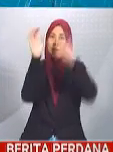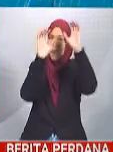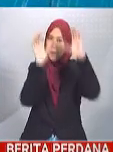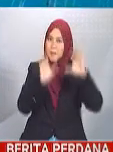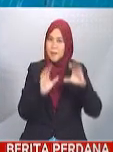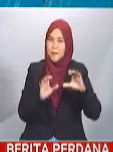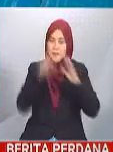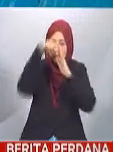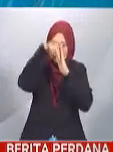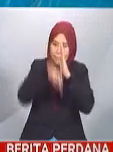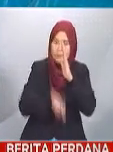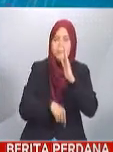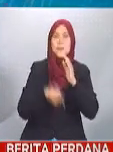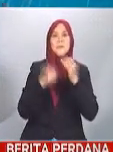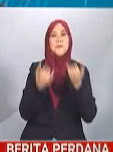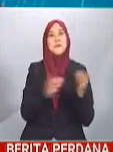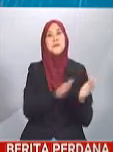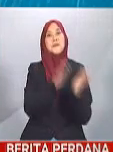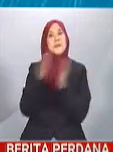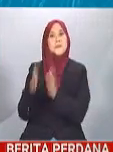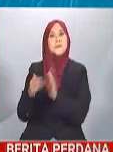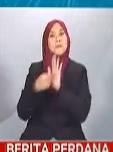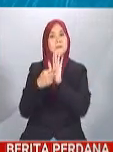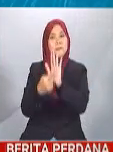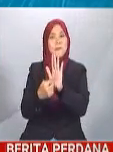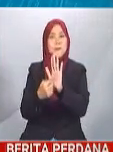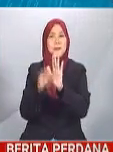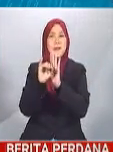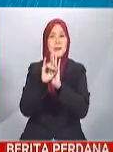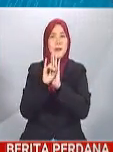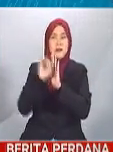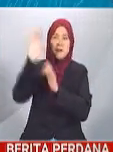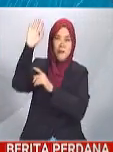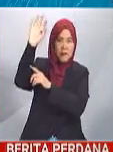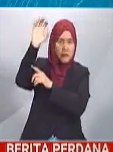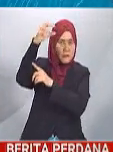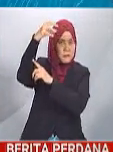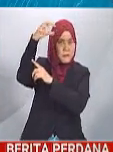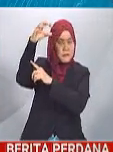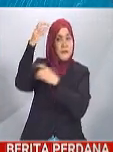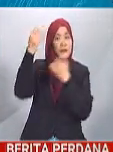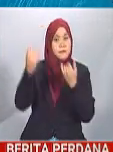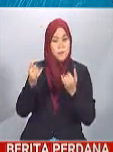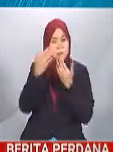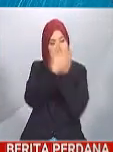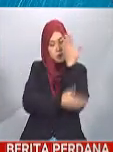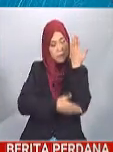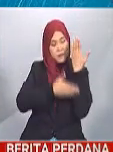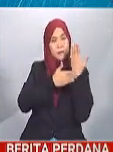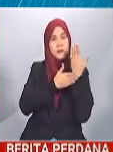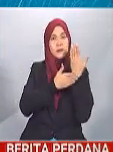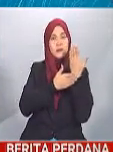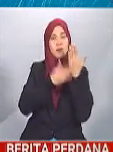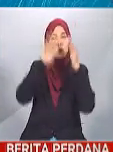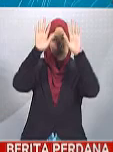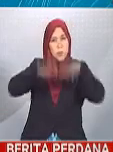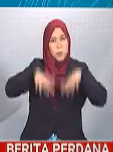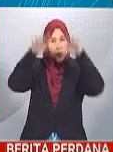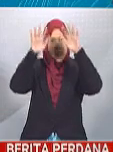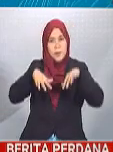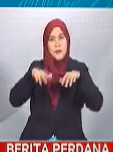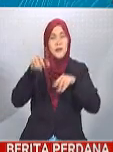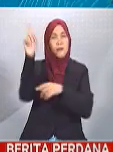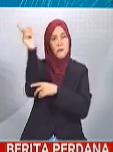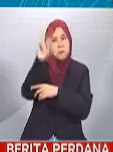lebih terperinci, kita beralih pula kepada paparan imej kemeradar. Di semenanjung Malaysia, hujan beserta ribut petir di